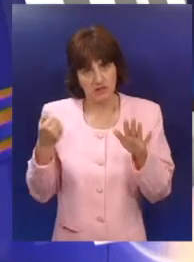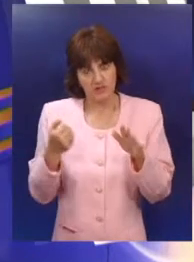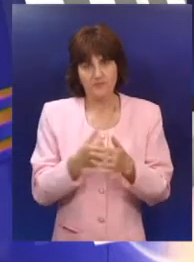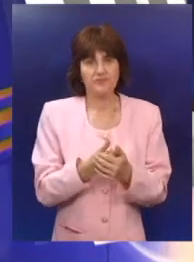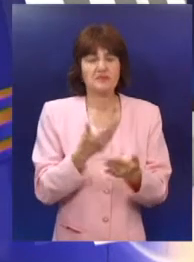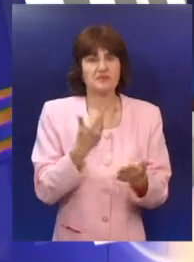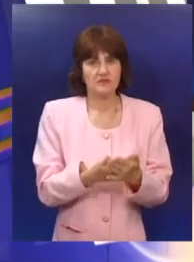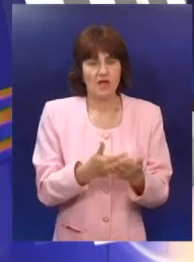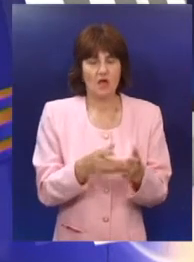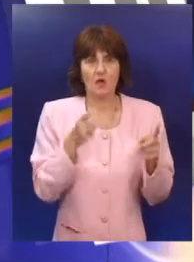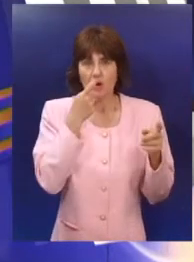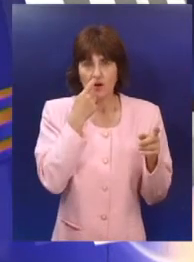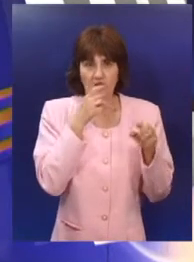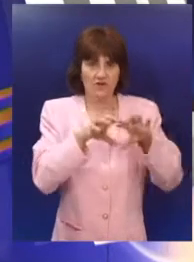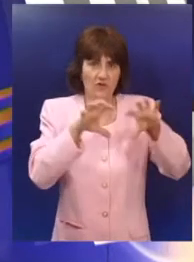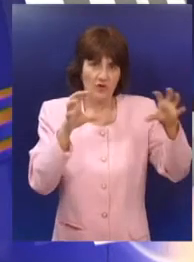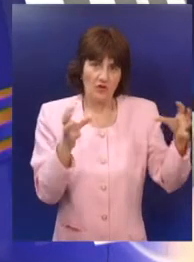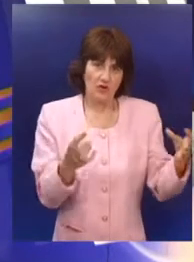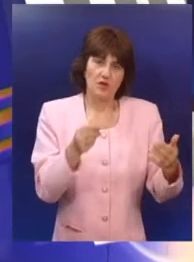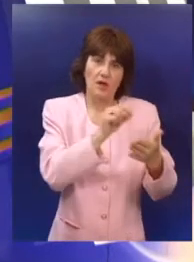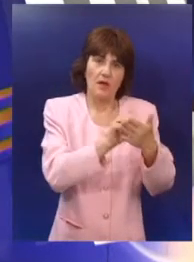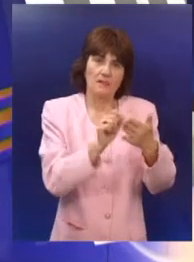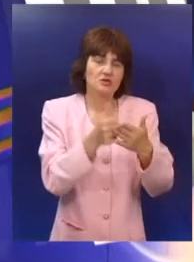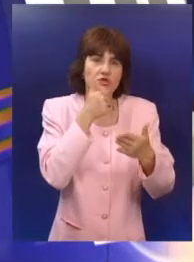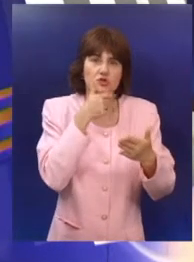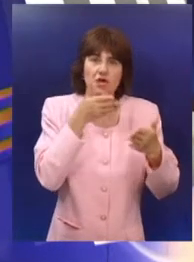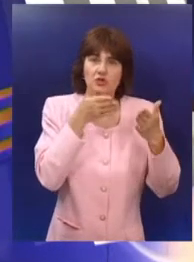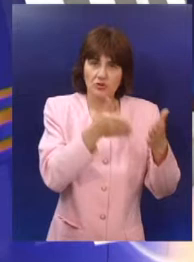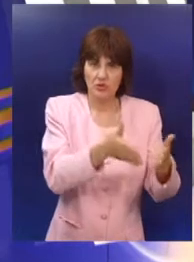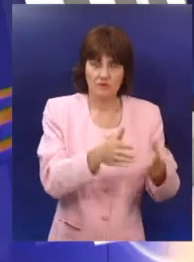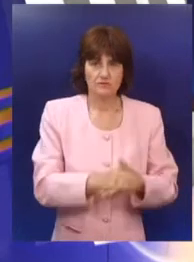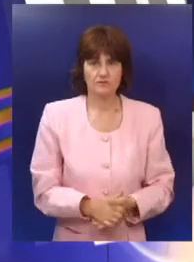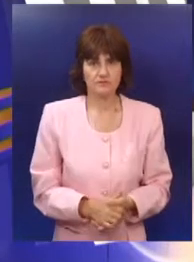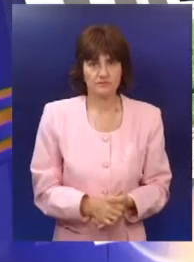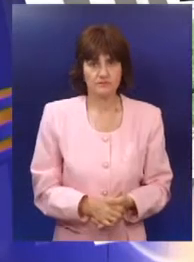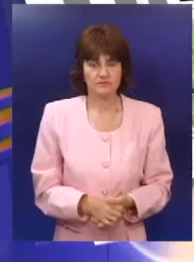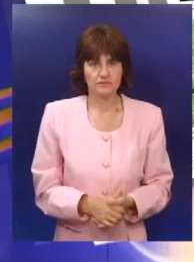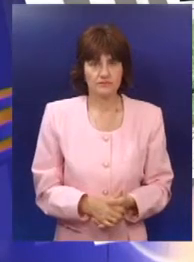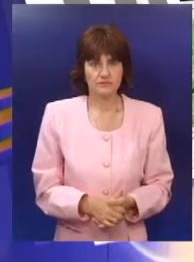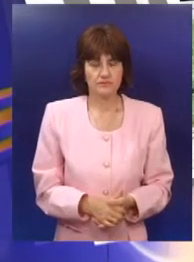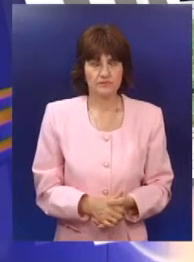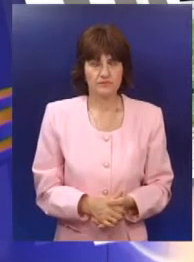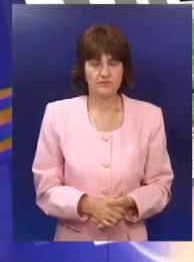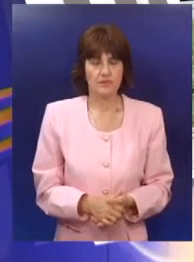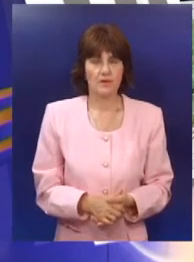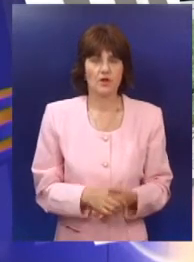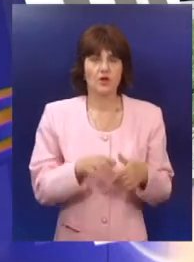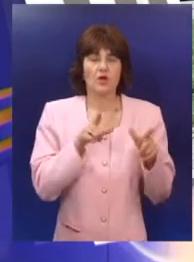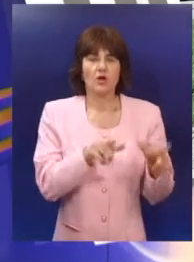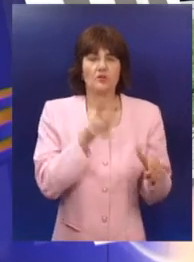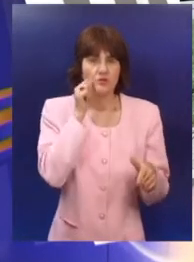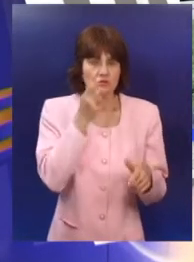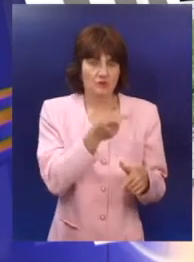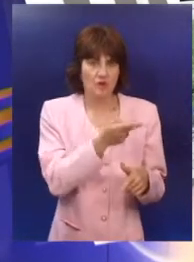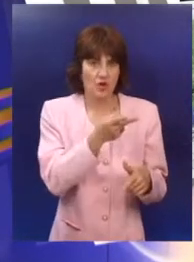skloniti. Pored mrava postoji i tabla sa opisom čemu skulptura služi. Arpad Slanček i